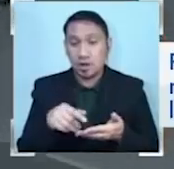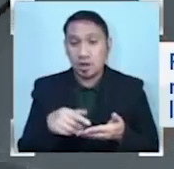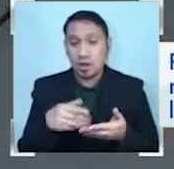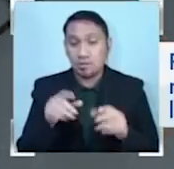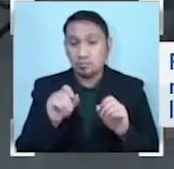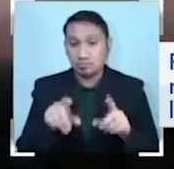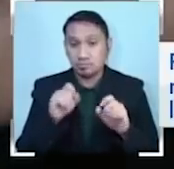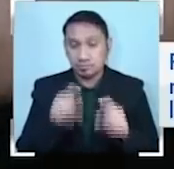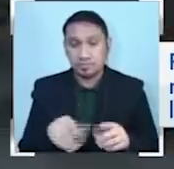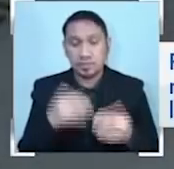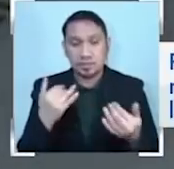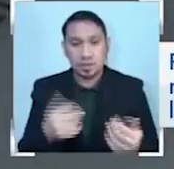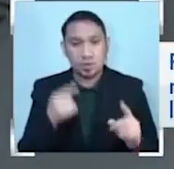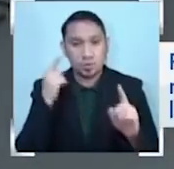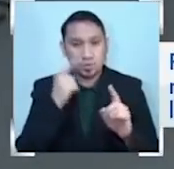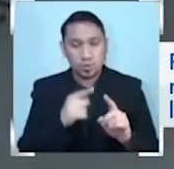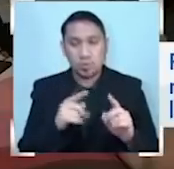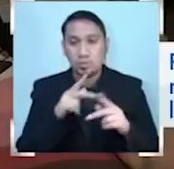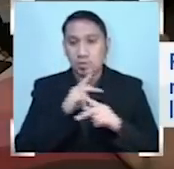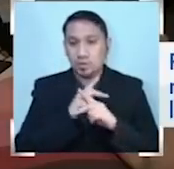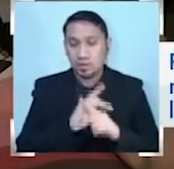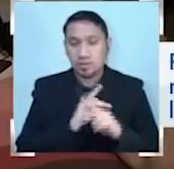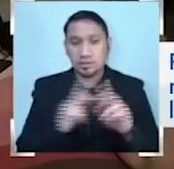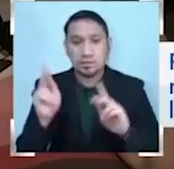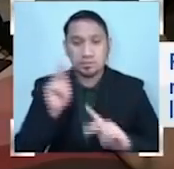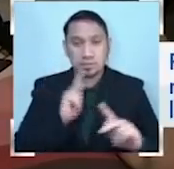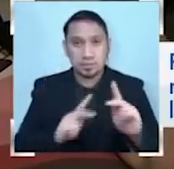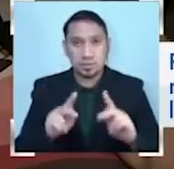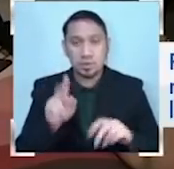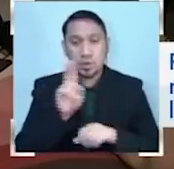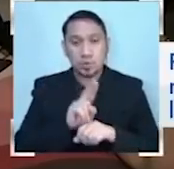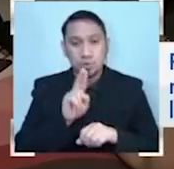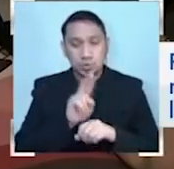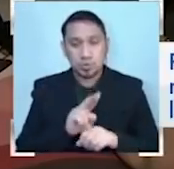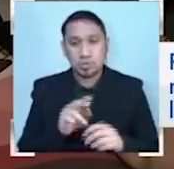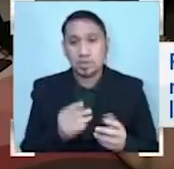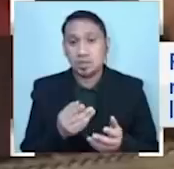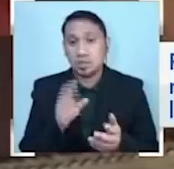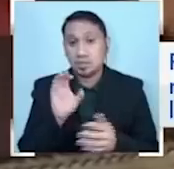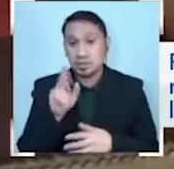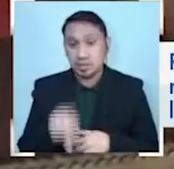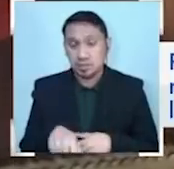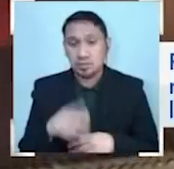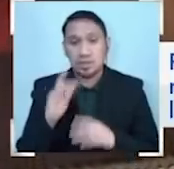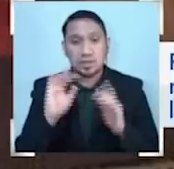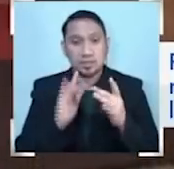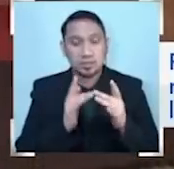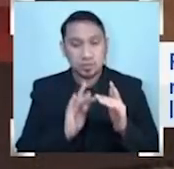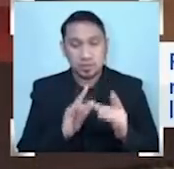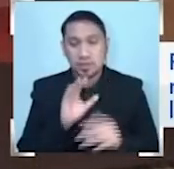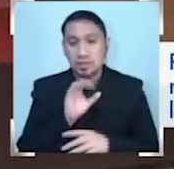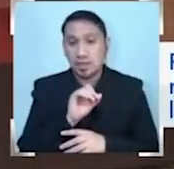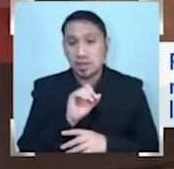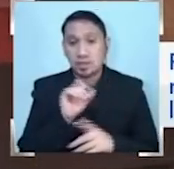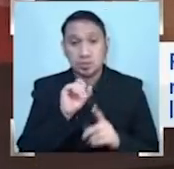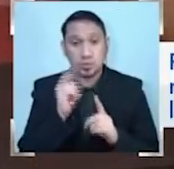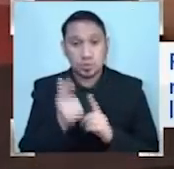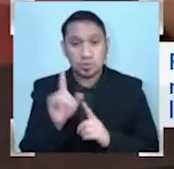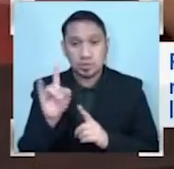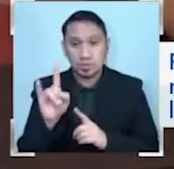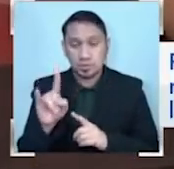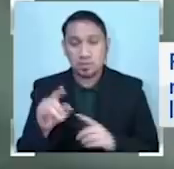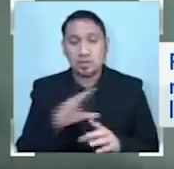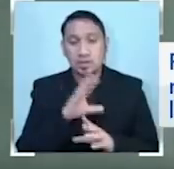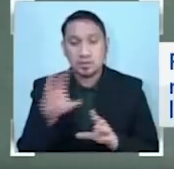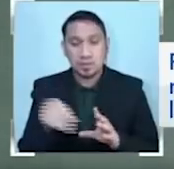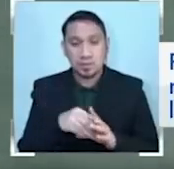nitong maprotektahan ng publiko mula sa mga krimeng gamit ang mobile phones, internet at social media, kasamang online harassment, fake news